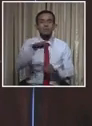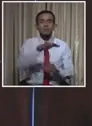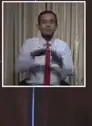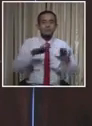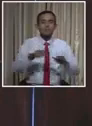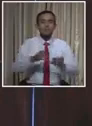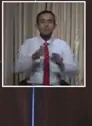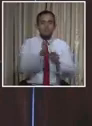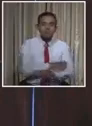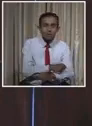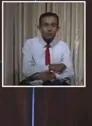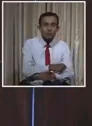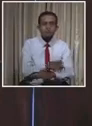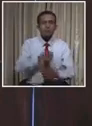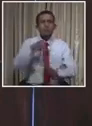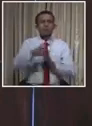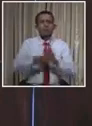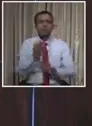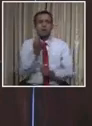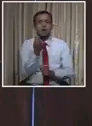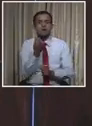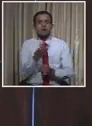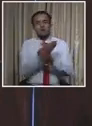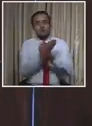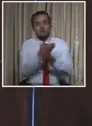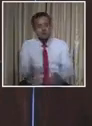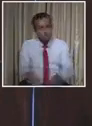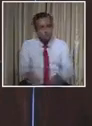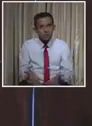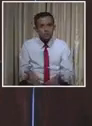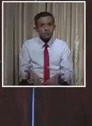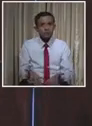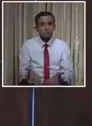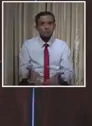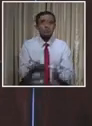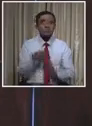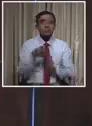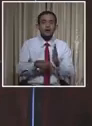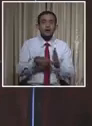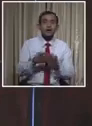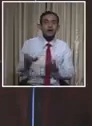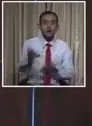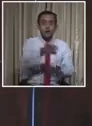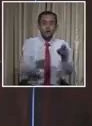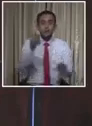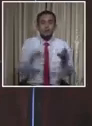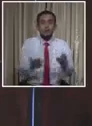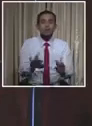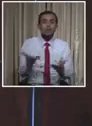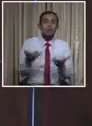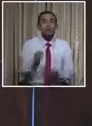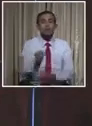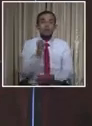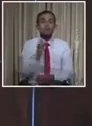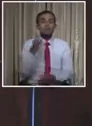බිඳ වැටිලා රටේ ආර්ථිකය කඩන් වැටිලා රටේ පොදු මහ ජනතාවට වෙන්නේ මොකද්ද කියලා හිතා